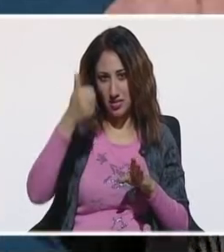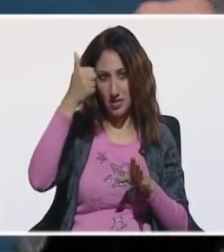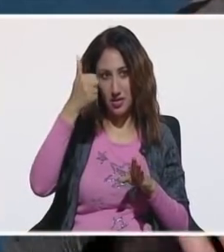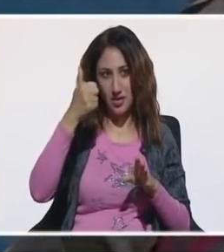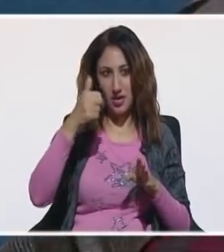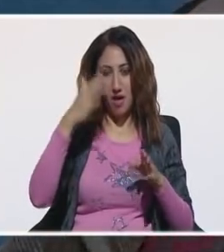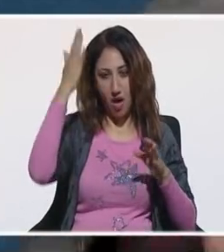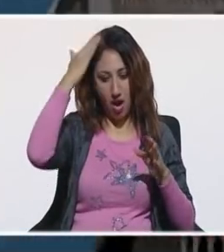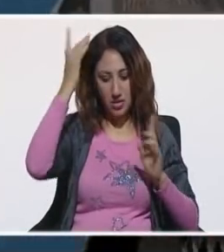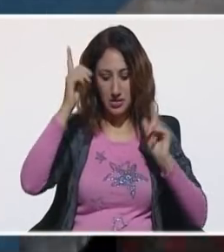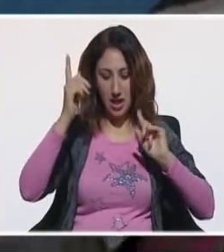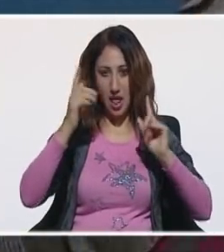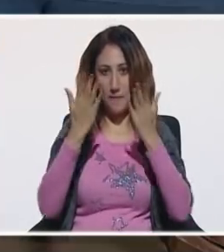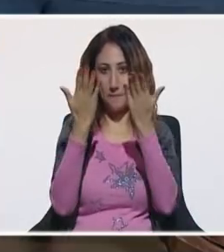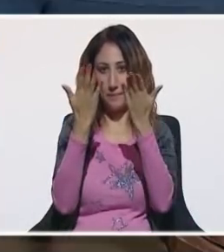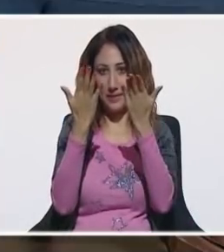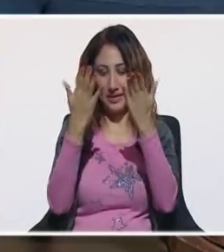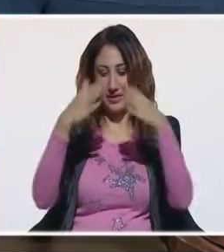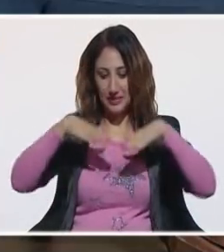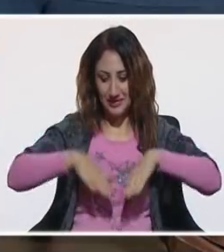براسها بإيدها